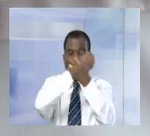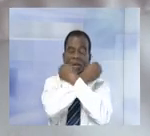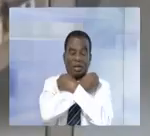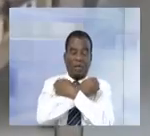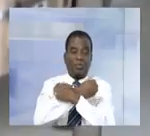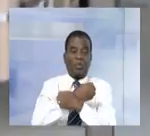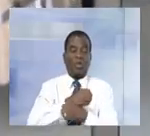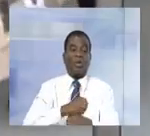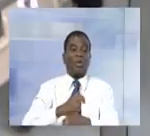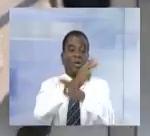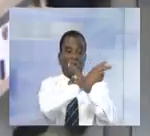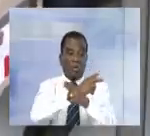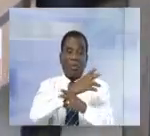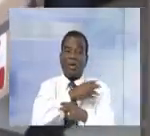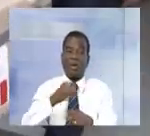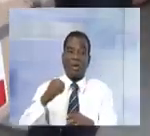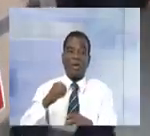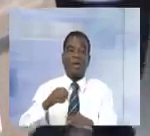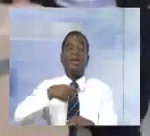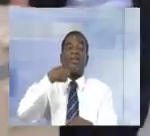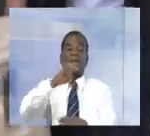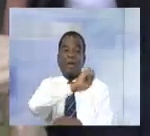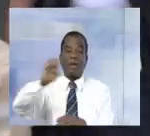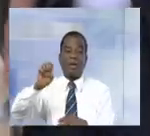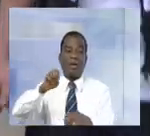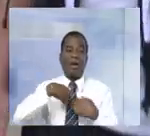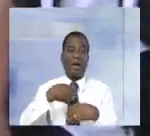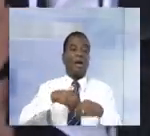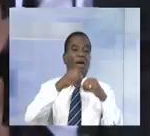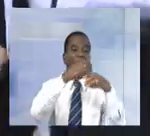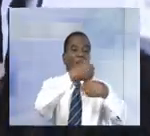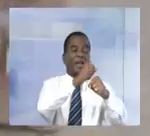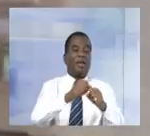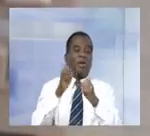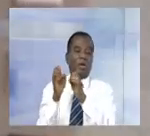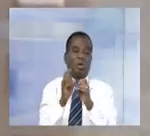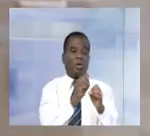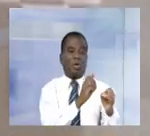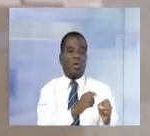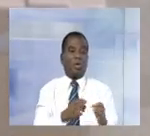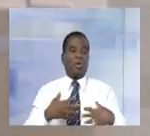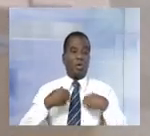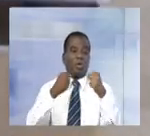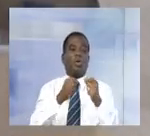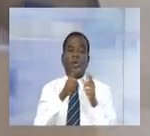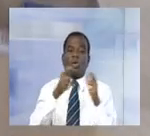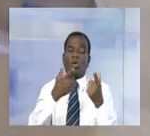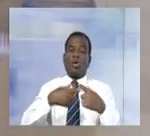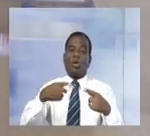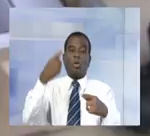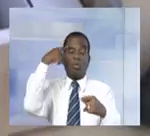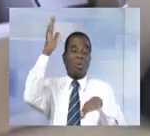de l'OMS suivi à la lettre. La Guinée équatoriale a mis en place un dispositif sanitaire de grande ampleur